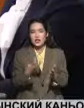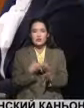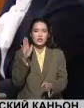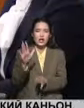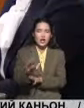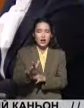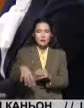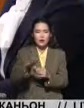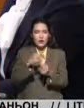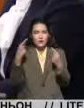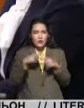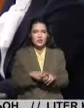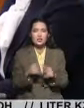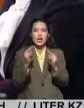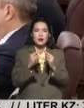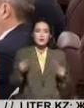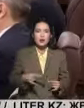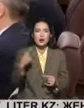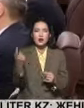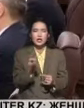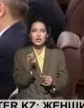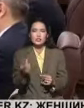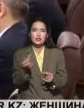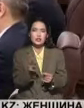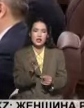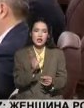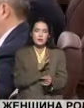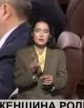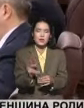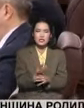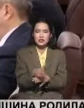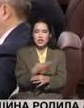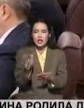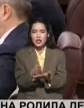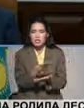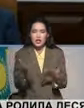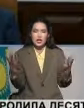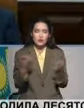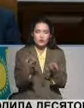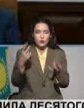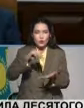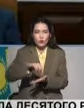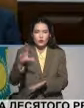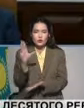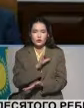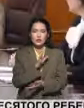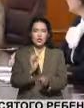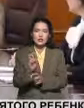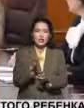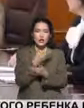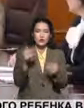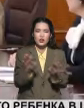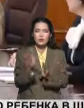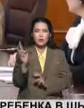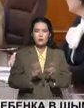изъять и утилизировать бытовые баллоны, непригодные для дальнейшей эксплуатации. Кроме того, необходимо начать в стране собственное производство таких